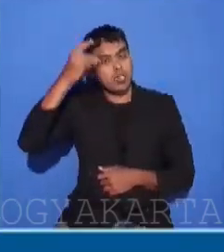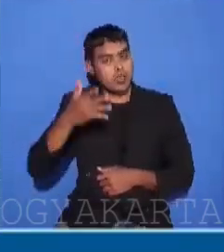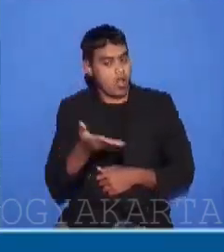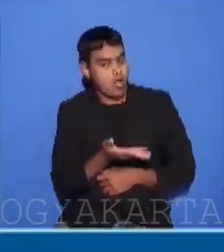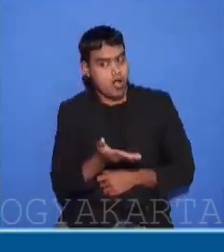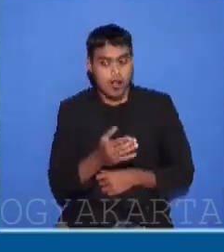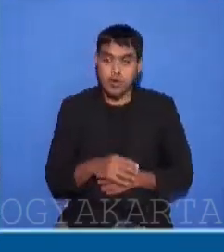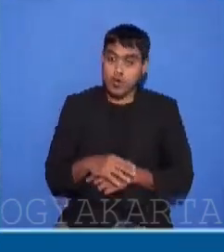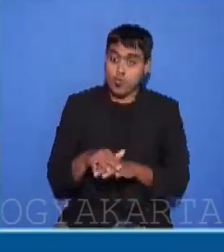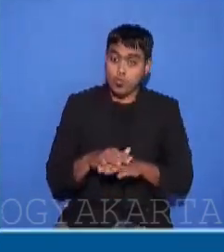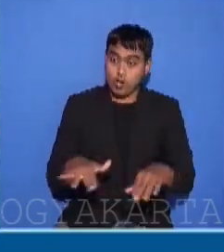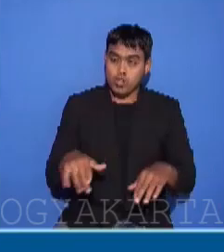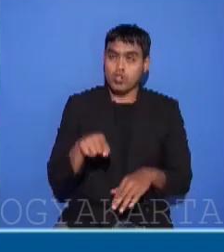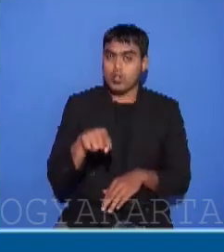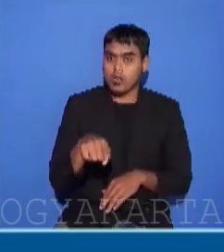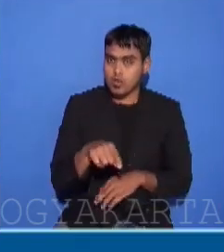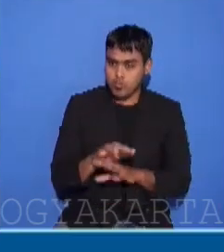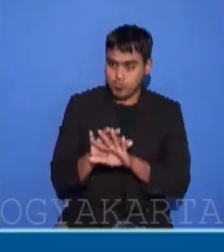wanis dip